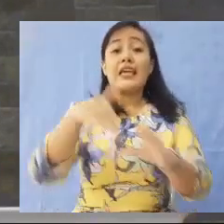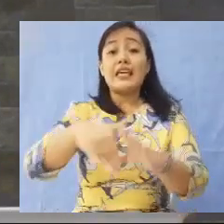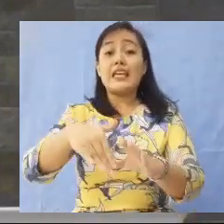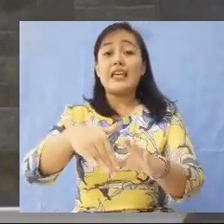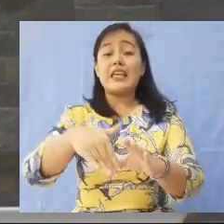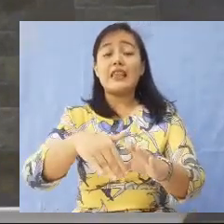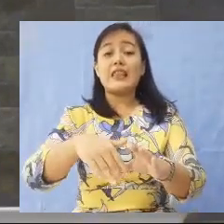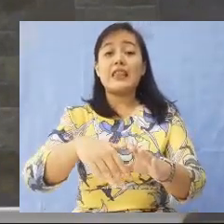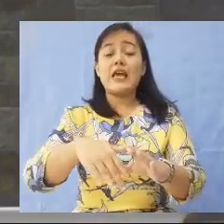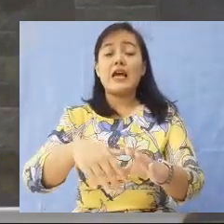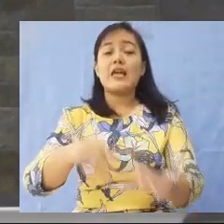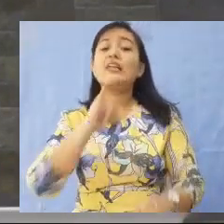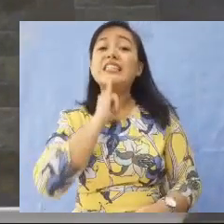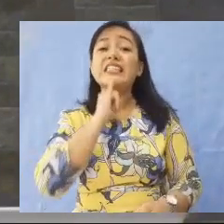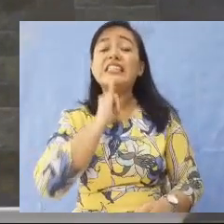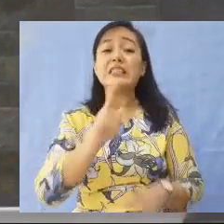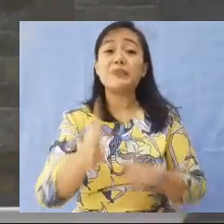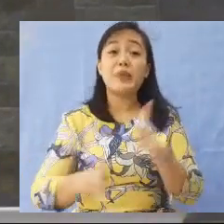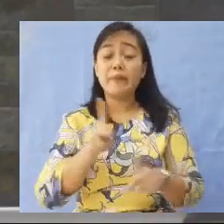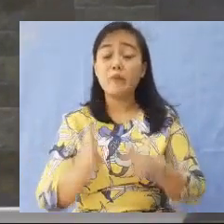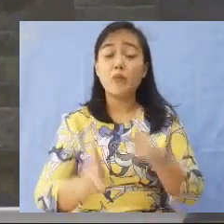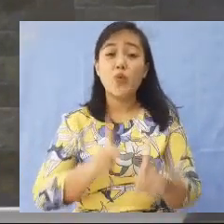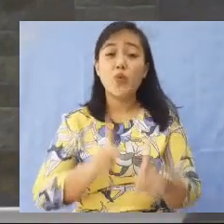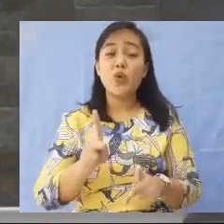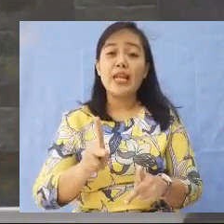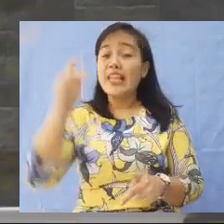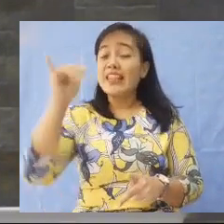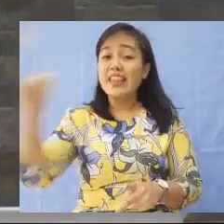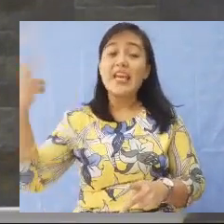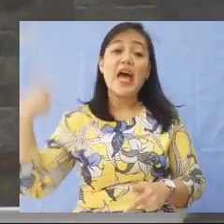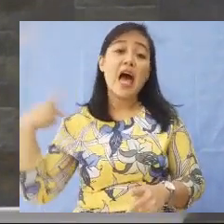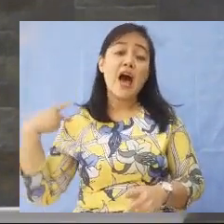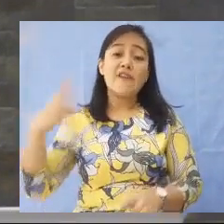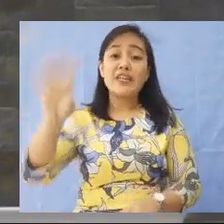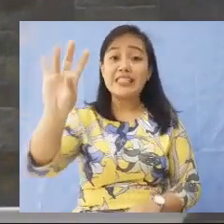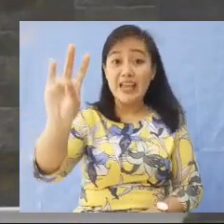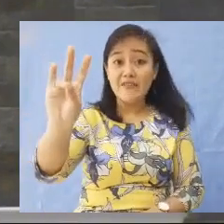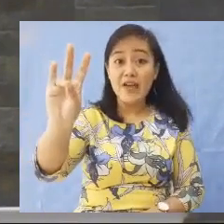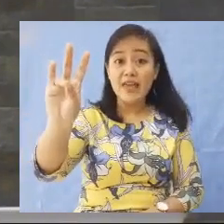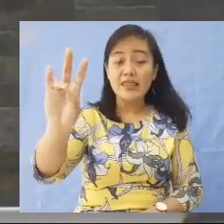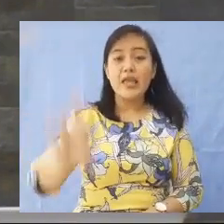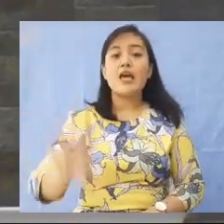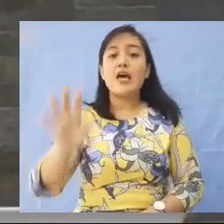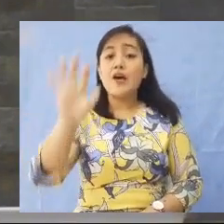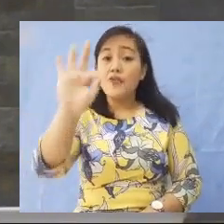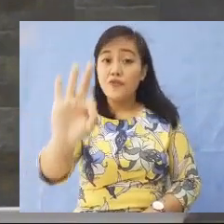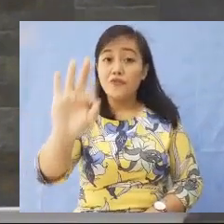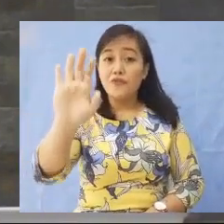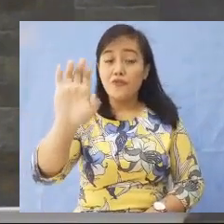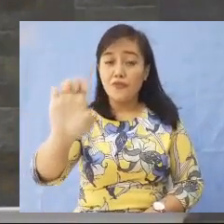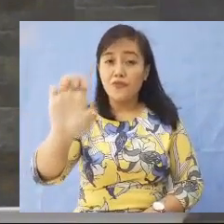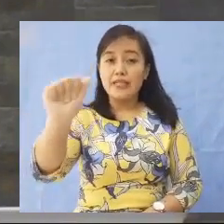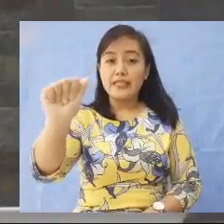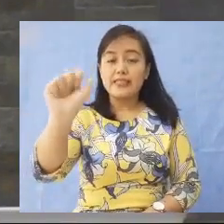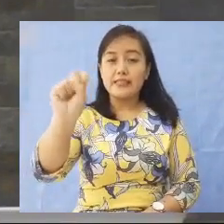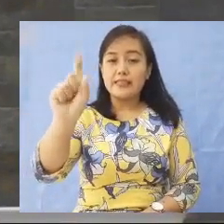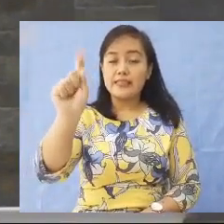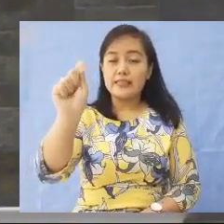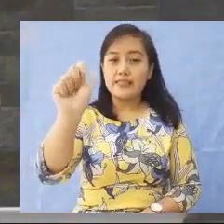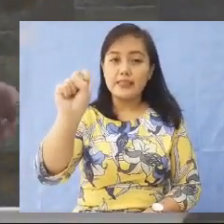isa, sapagkat yan po ay nadagdagan sila na naging festival nila yung commemoration ng kanila pong